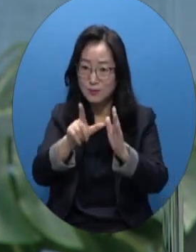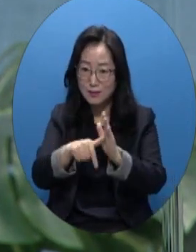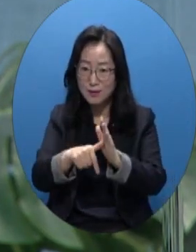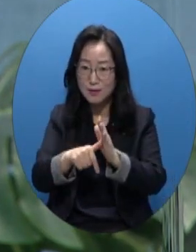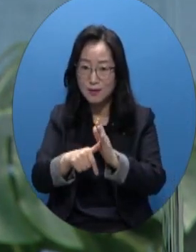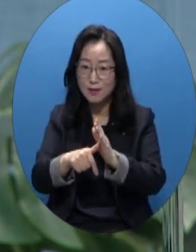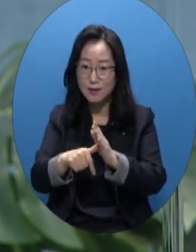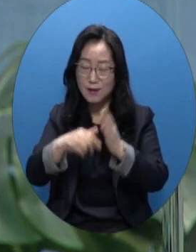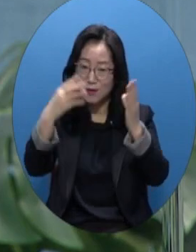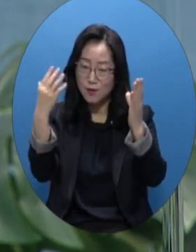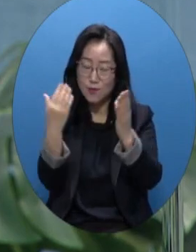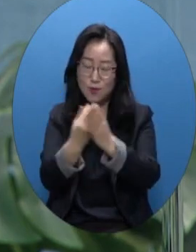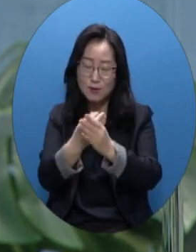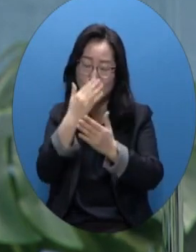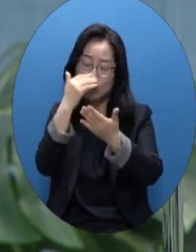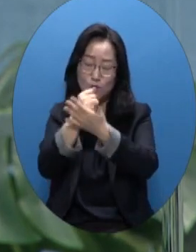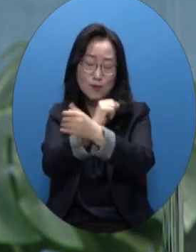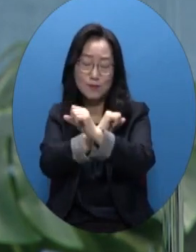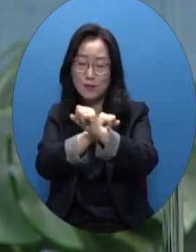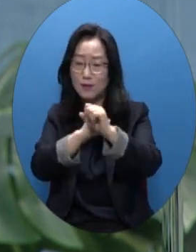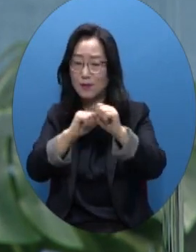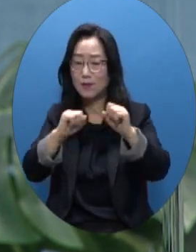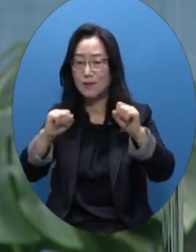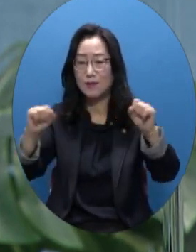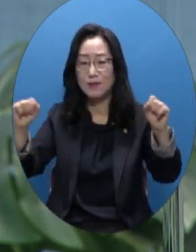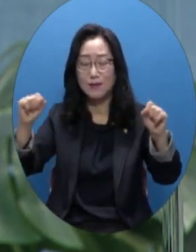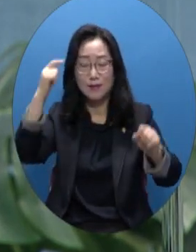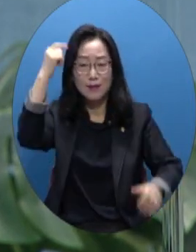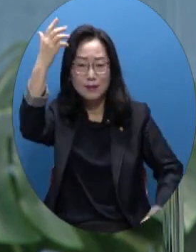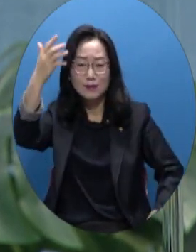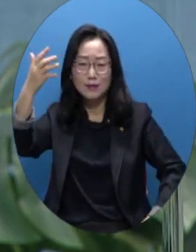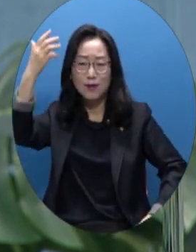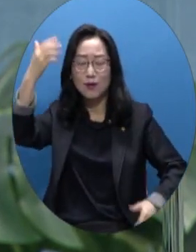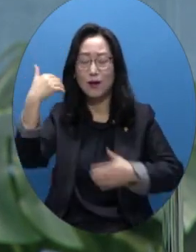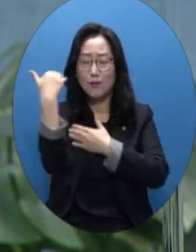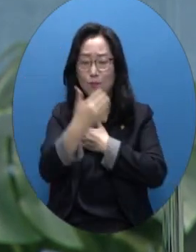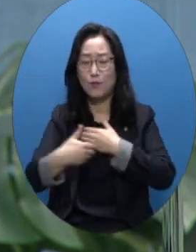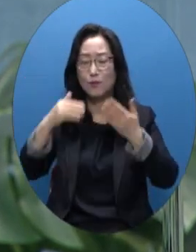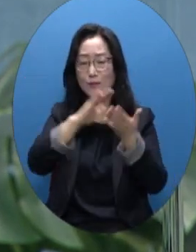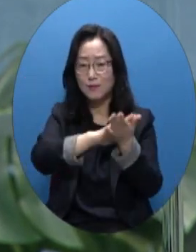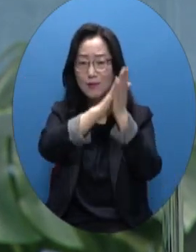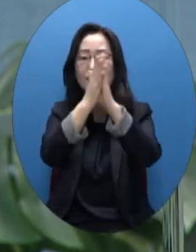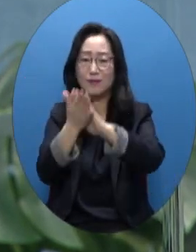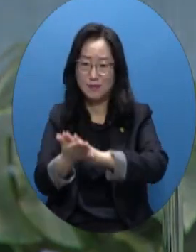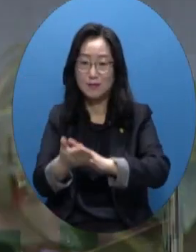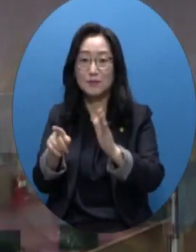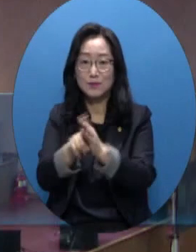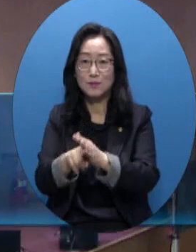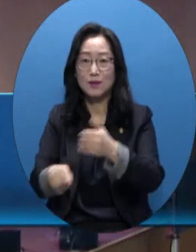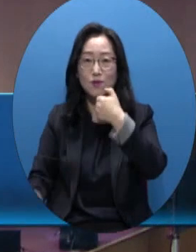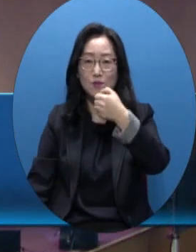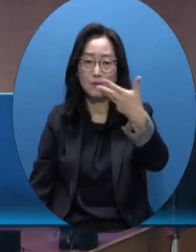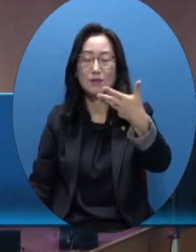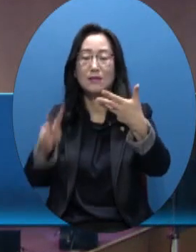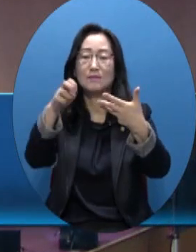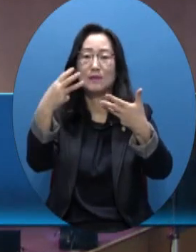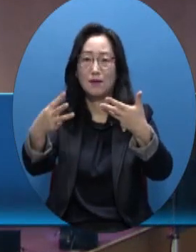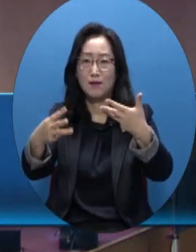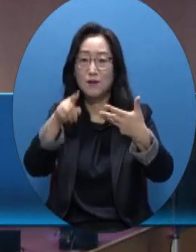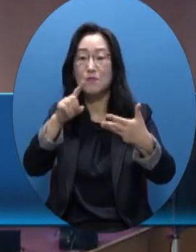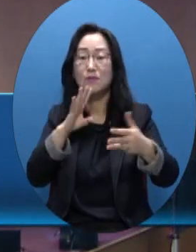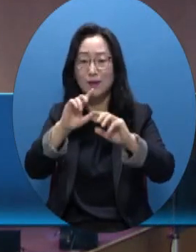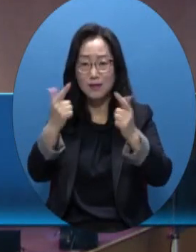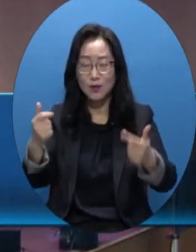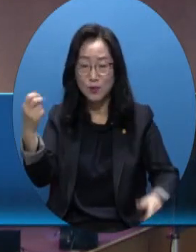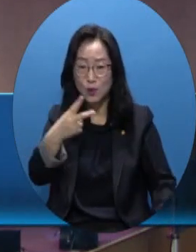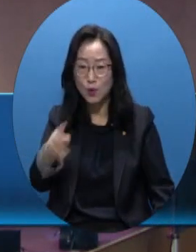완전히 송 냥 되어서 영어로 몸으로 바뀌게 될 것입니다 로마서 발짝 e3 드립니다 그뿐 아니라